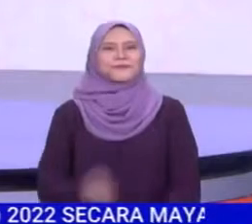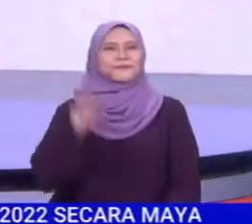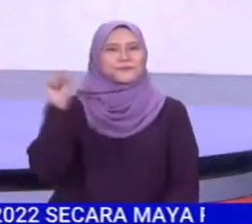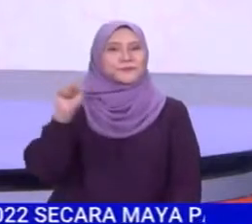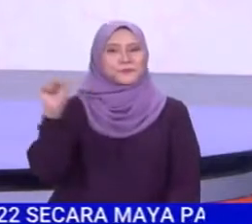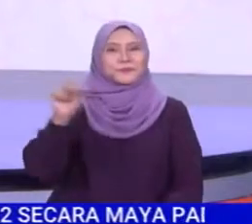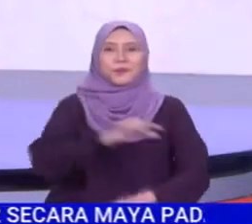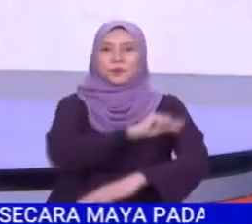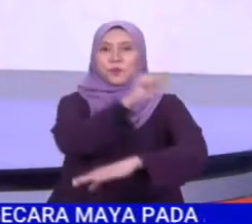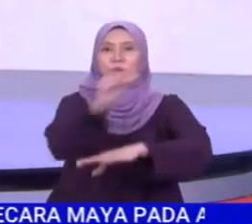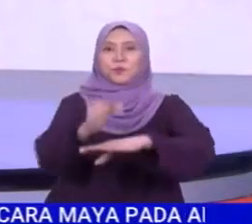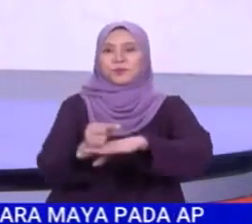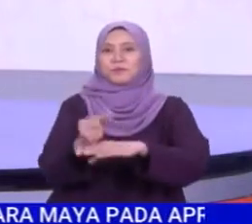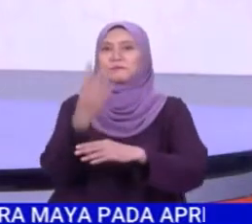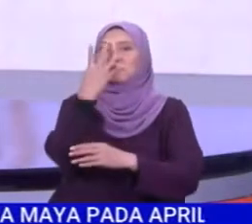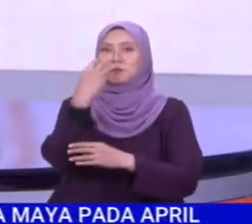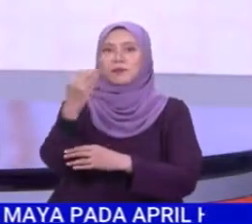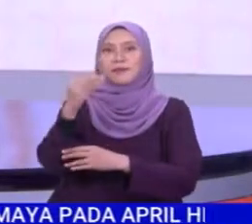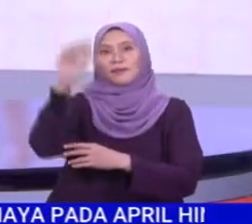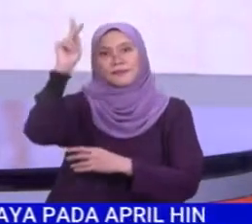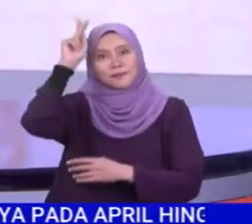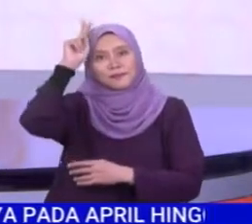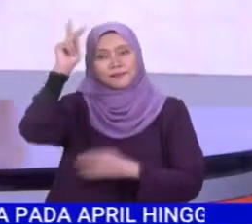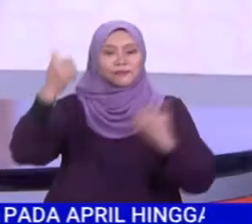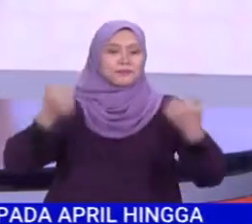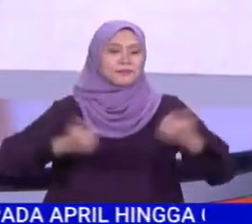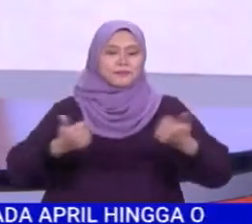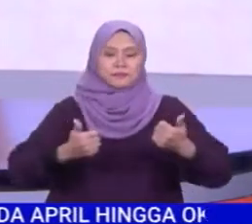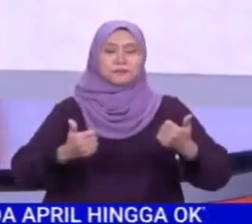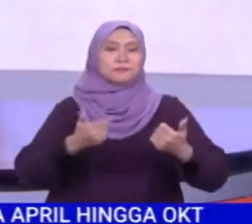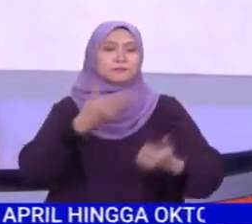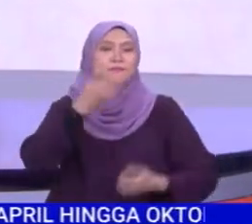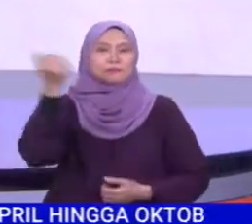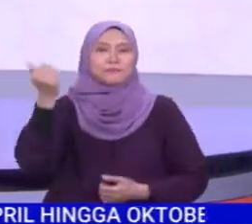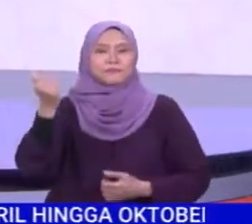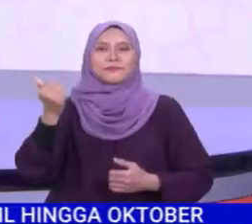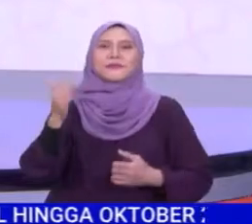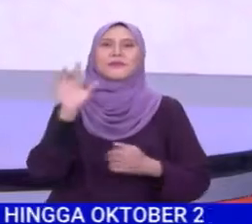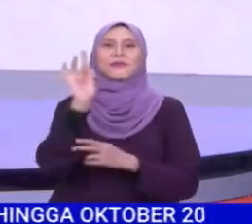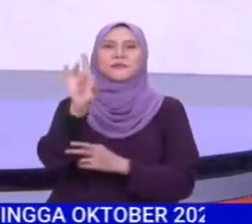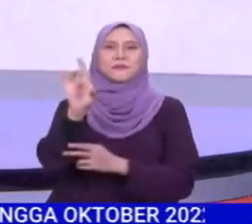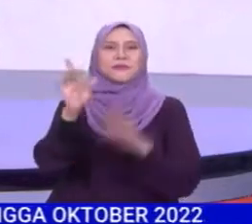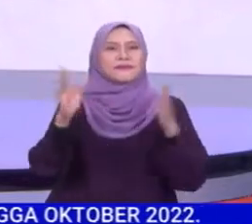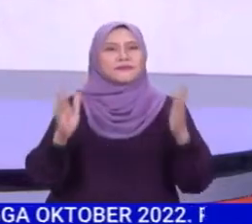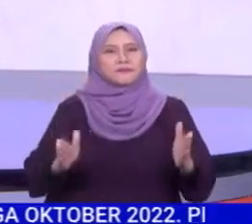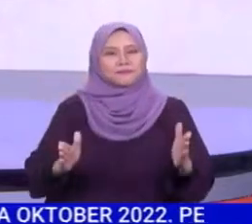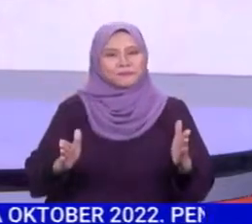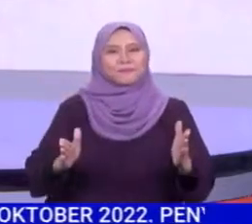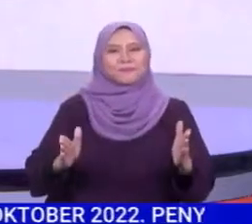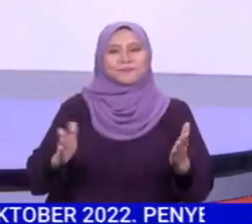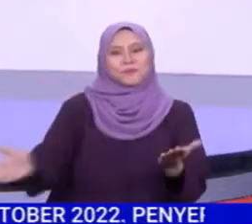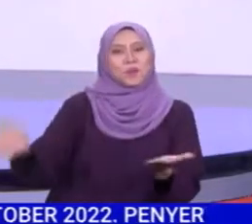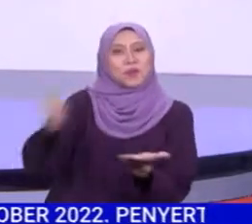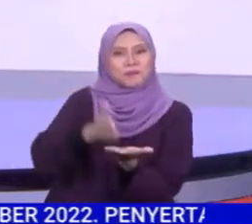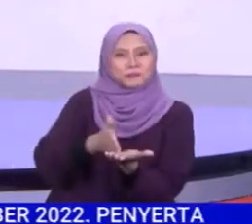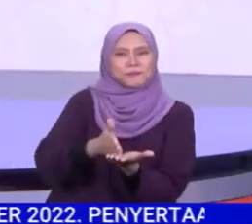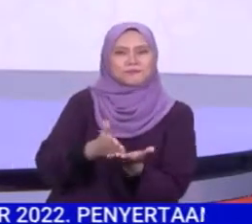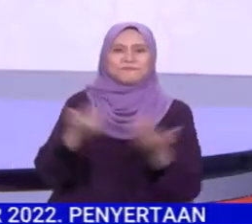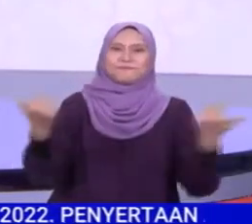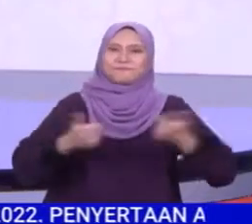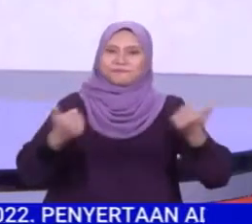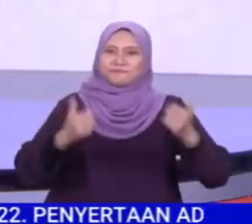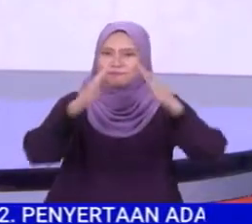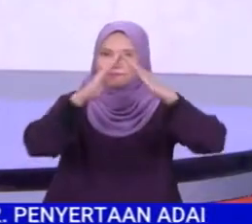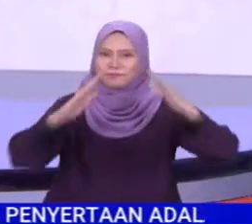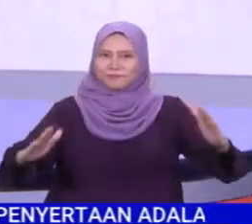Saudara, di Gua Musang, Kelantan, Aidilfitri kali ini lebih bermakna buat 8 beranak mualaf kerana dapat meraihkannya di rumah sendiri.